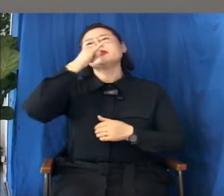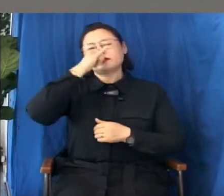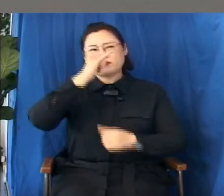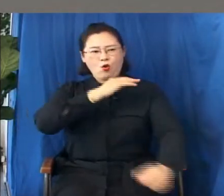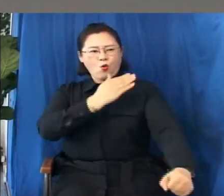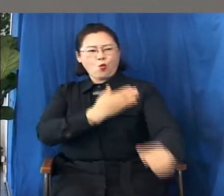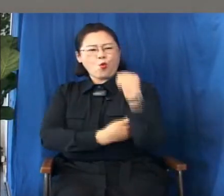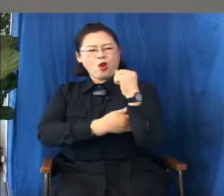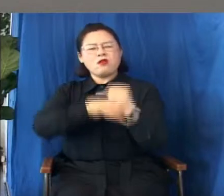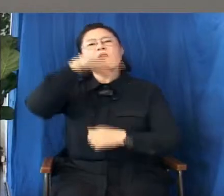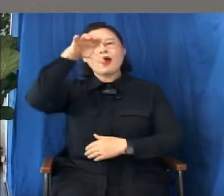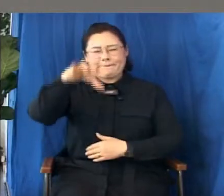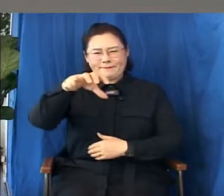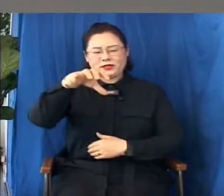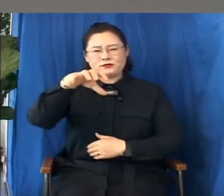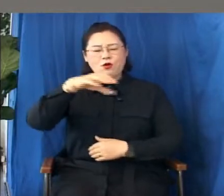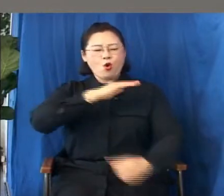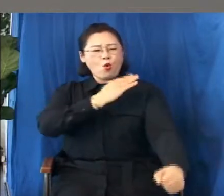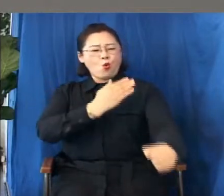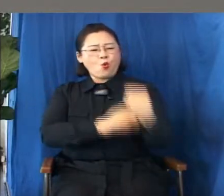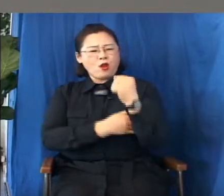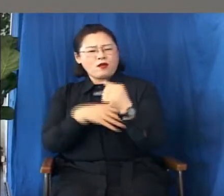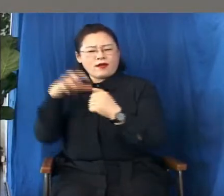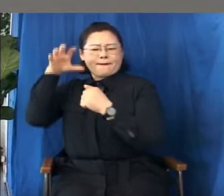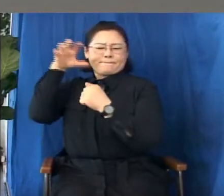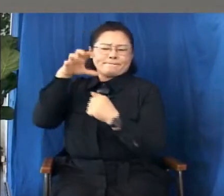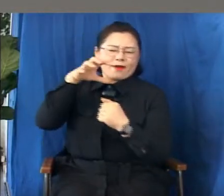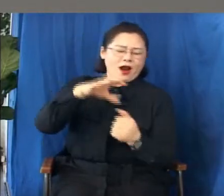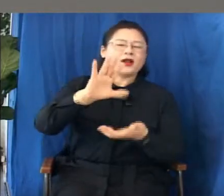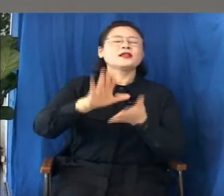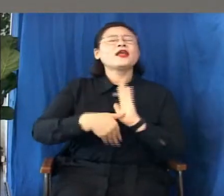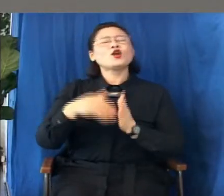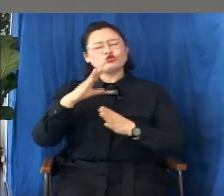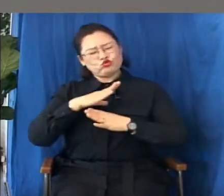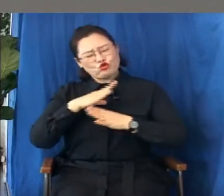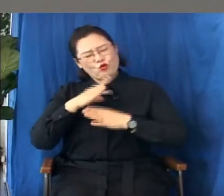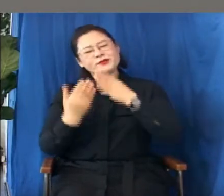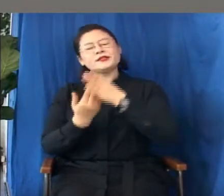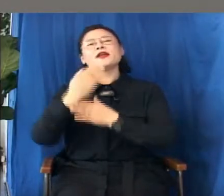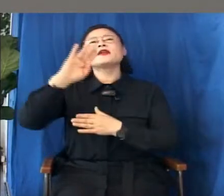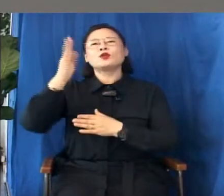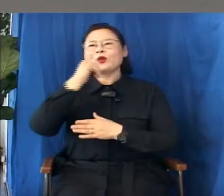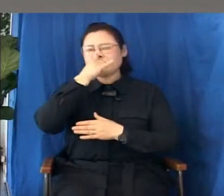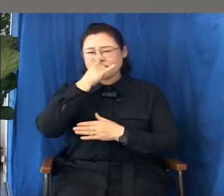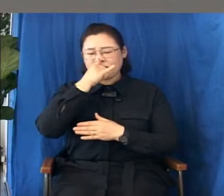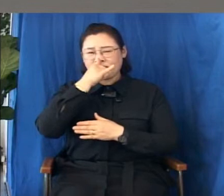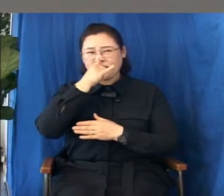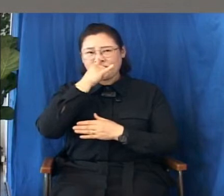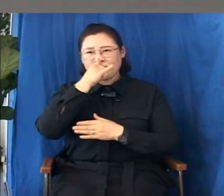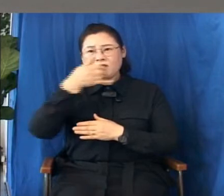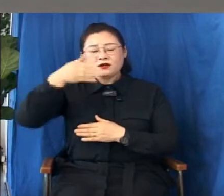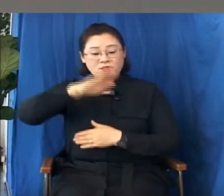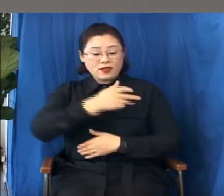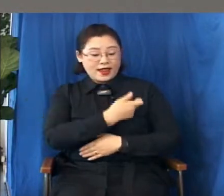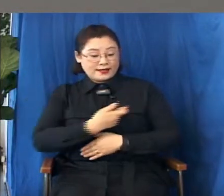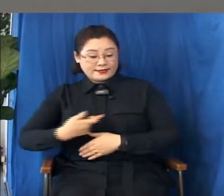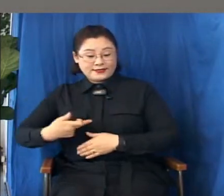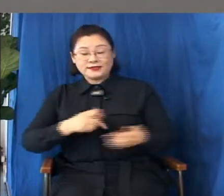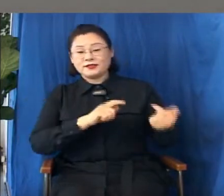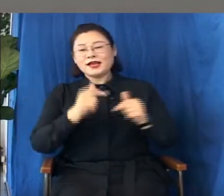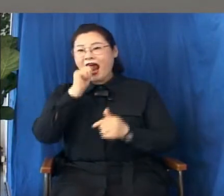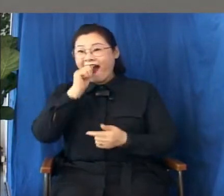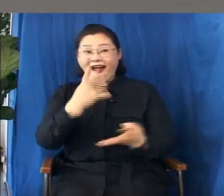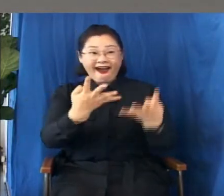권력이 압박을 할 때 두려움이 생기게 되어 있습니다. 감옥에까지 갇혔는데 감옥에서